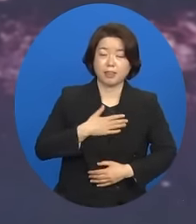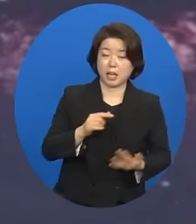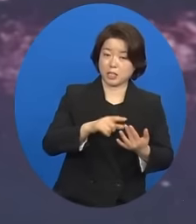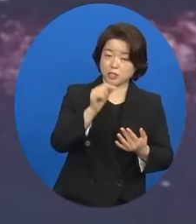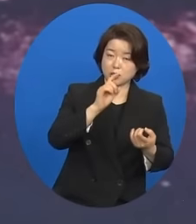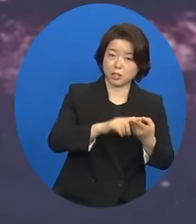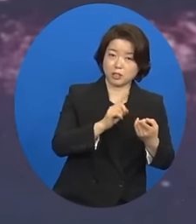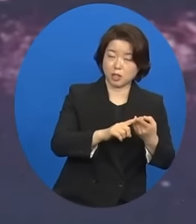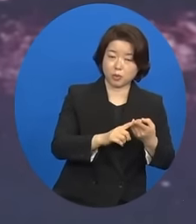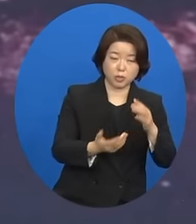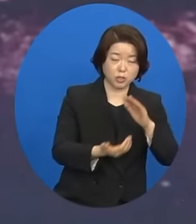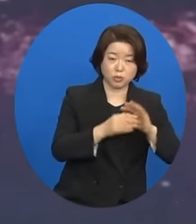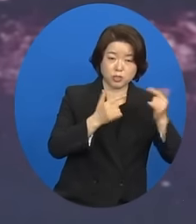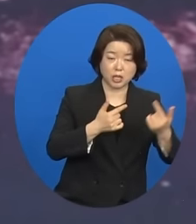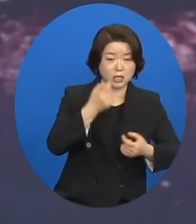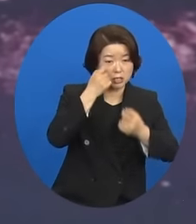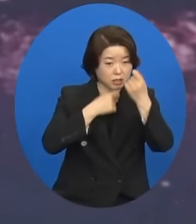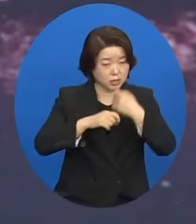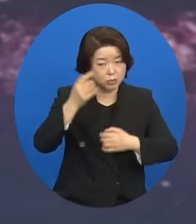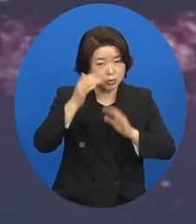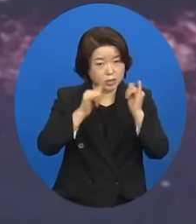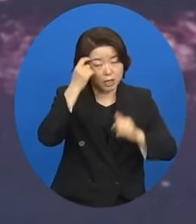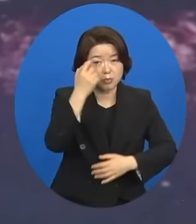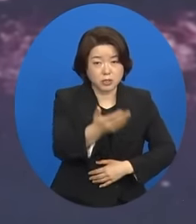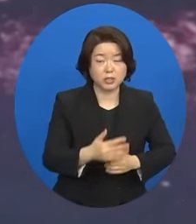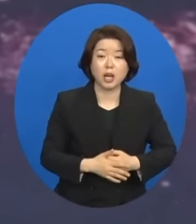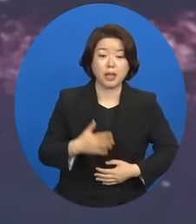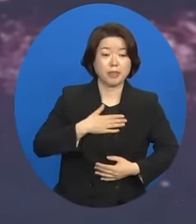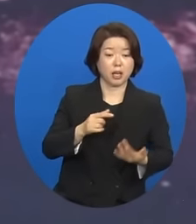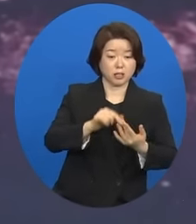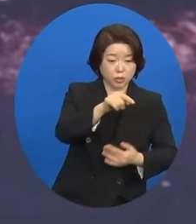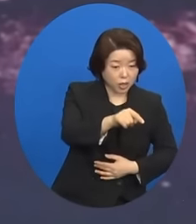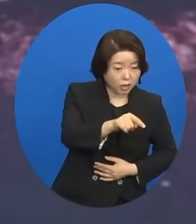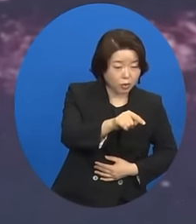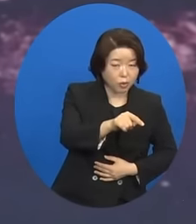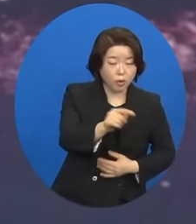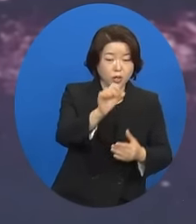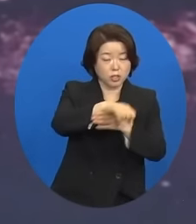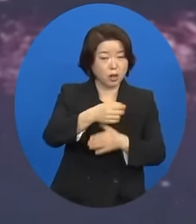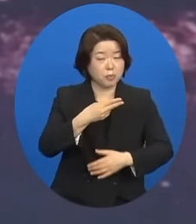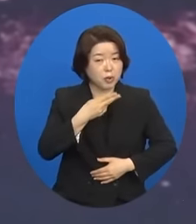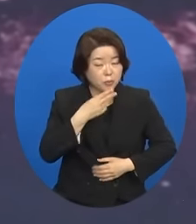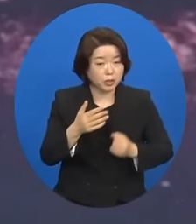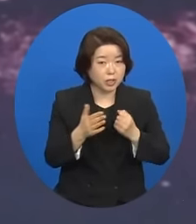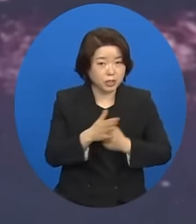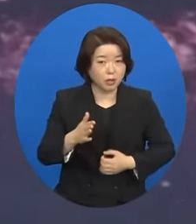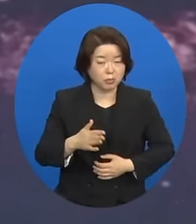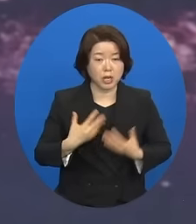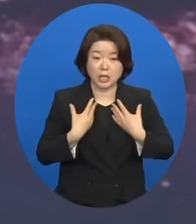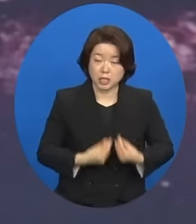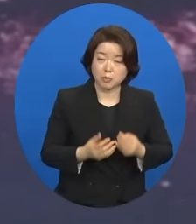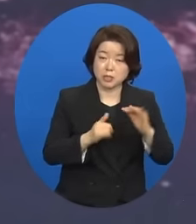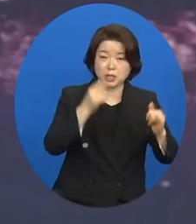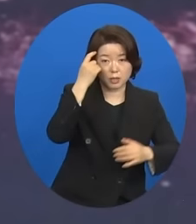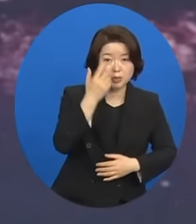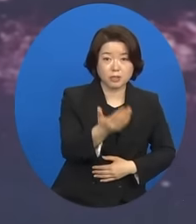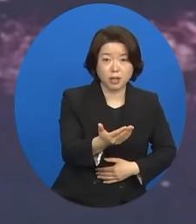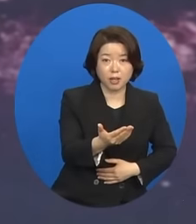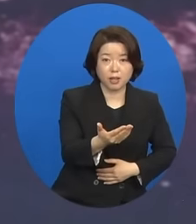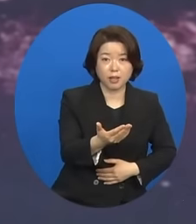대로 되지 않아서 슬퍼하신다 계십니까 지금 내가 선택한 대로 어떤 열매가 일어나지 않아서 좌절하시는 분